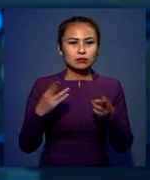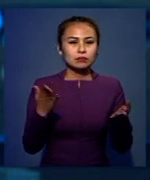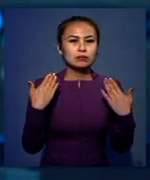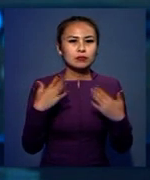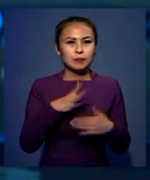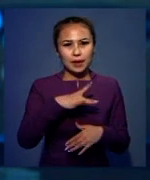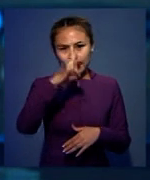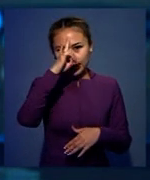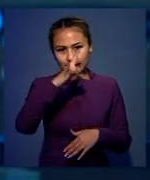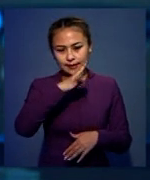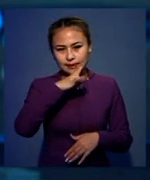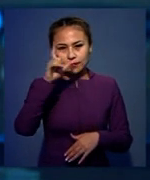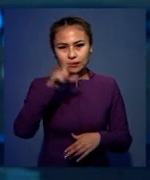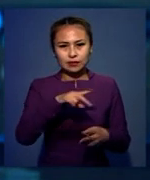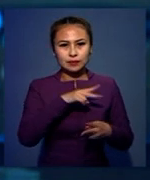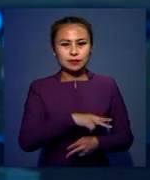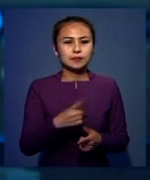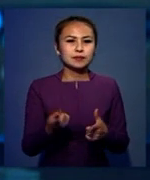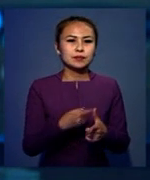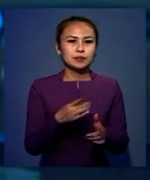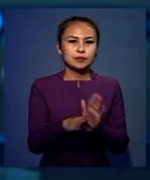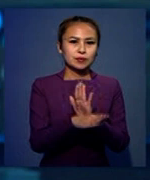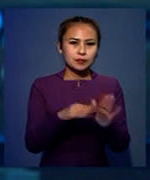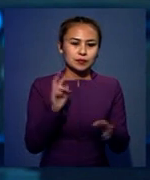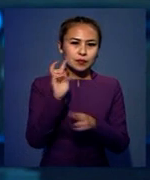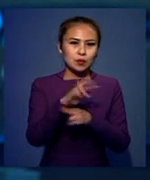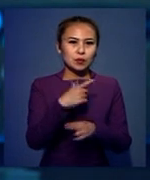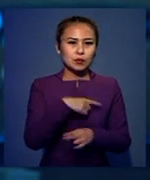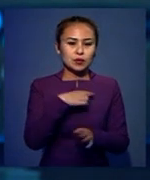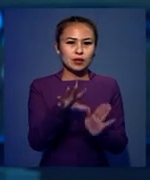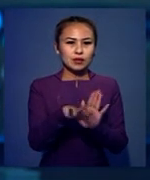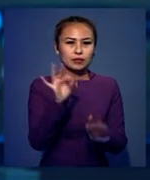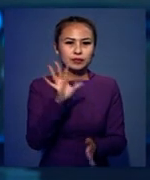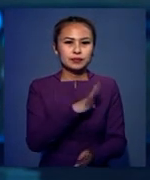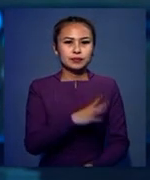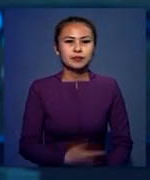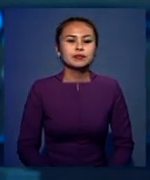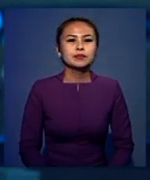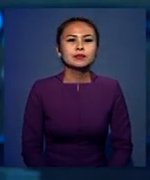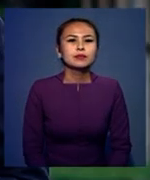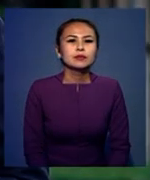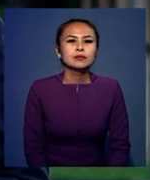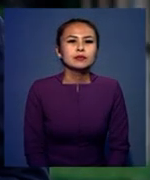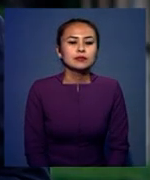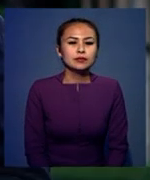келген. Қазақстанның еңбек сіңірген қайраткері елмен бірге сайлау учаскесіне барып өз таңдауын жасады.